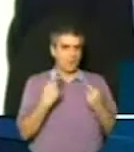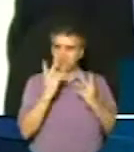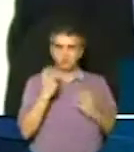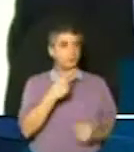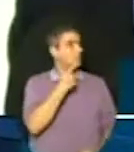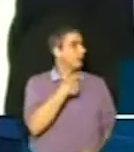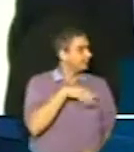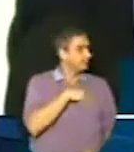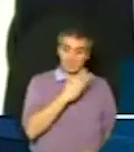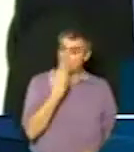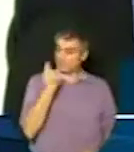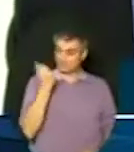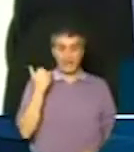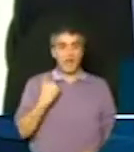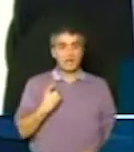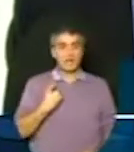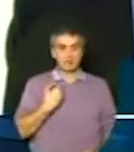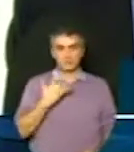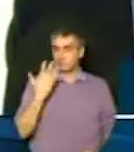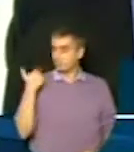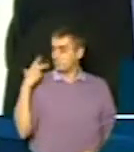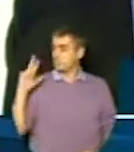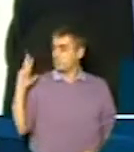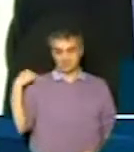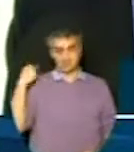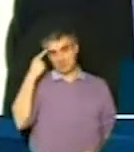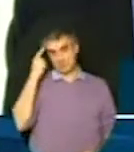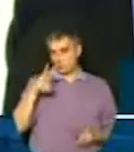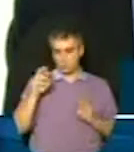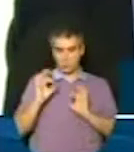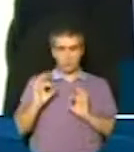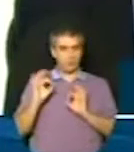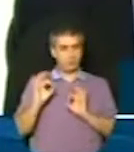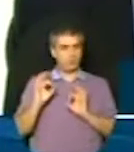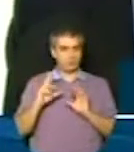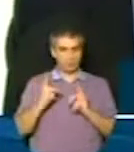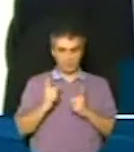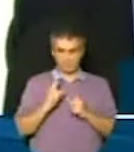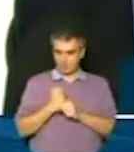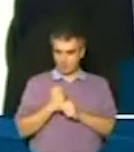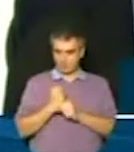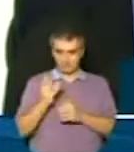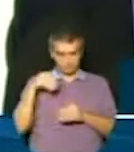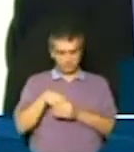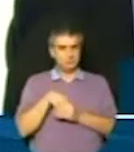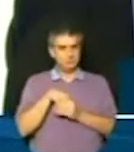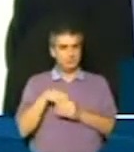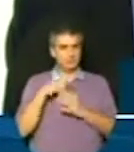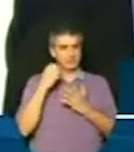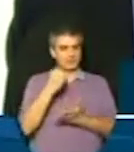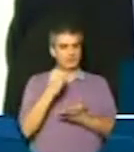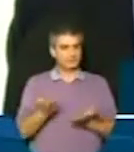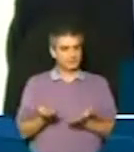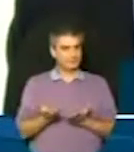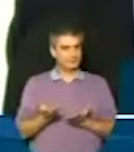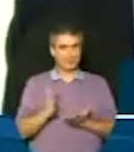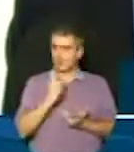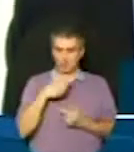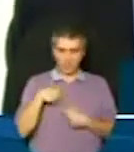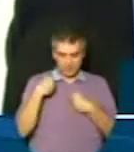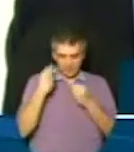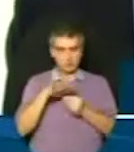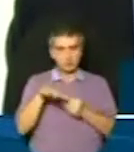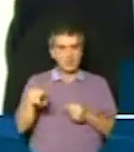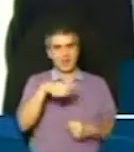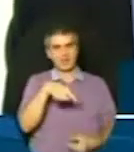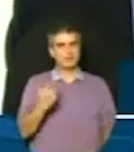לנו את הכסף הזה שעמד לרשותנו בערך ממרץ, שידענו שהם לא ניצלו את זה. למה לא הכנסנו את זה לבסיס התקציב? למה לא נתנו